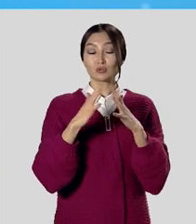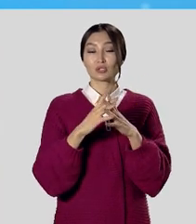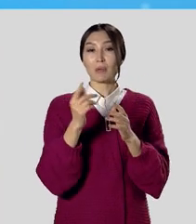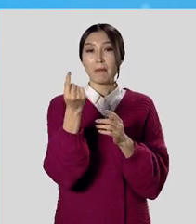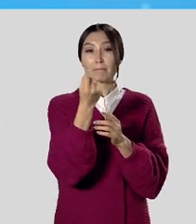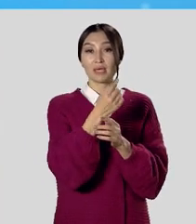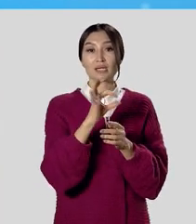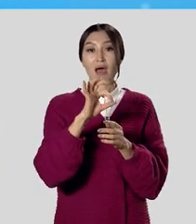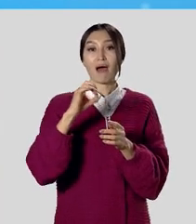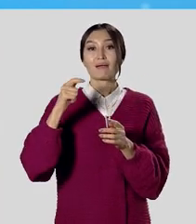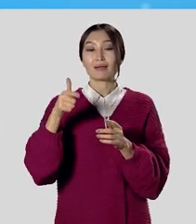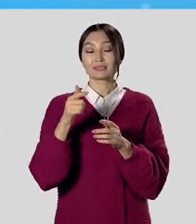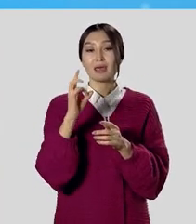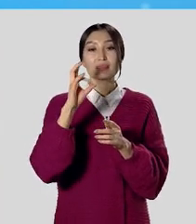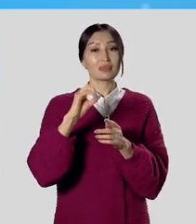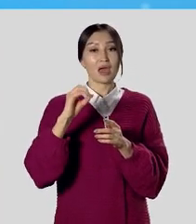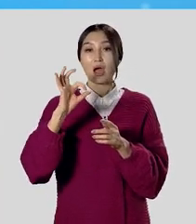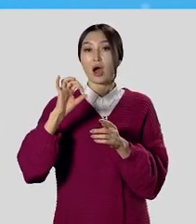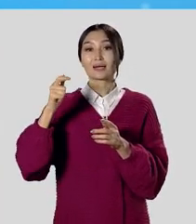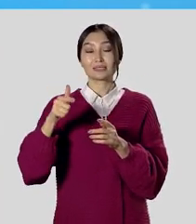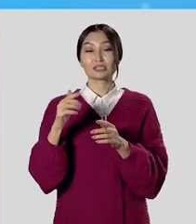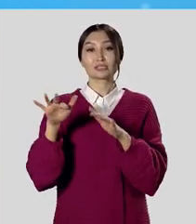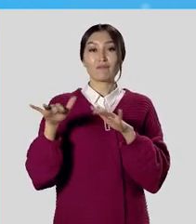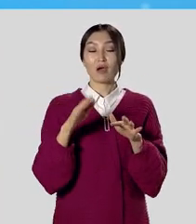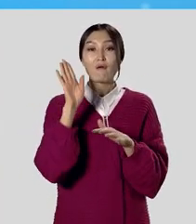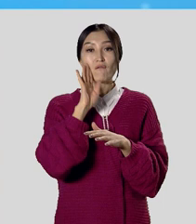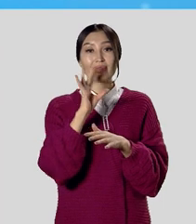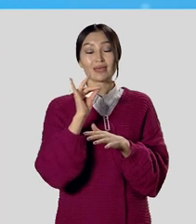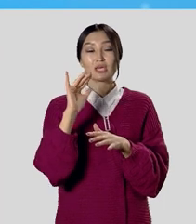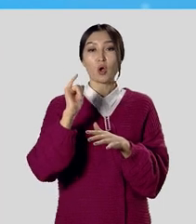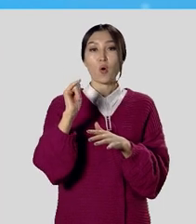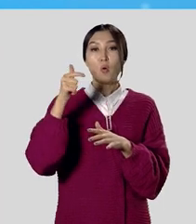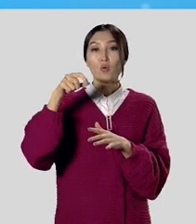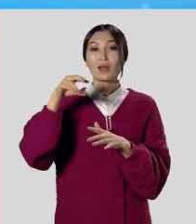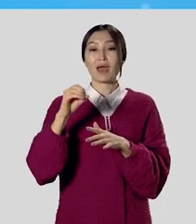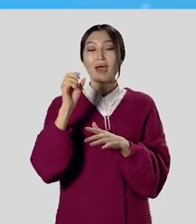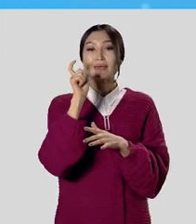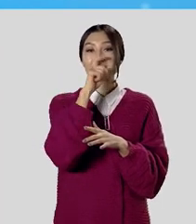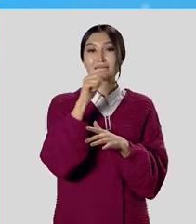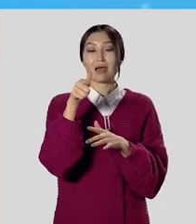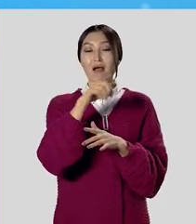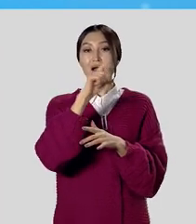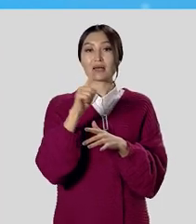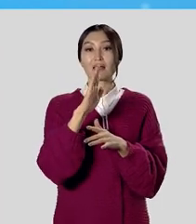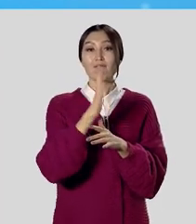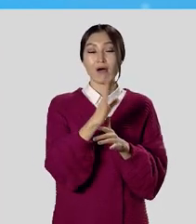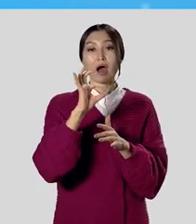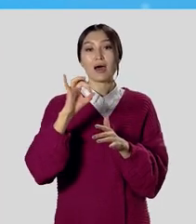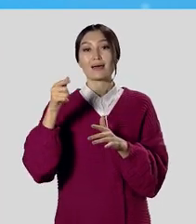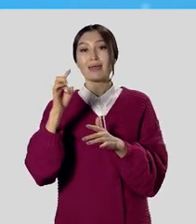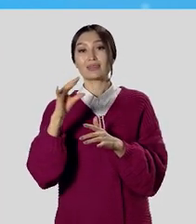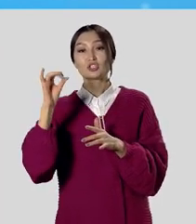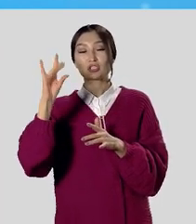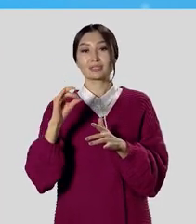микроорганизмами неорганических веществ, воды и углекислого газа в органические за